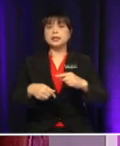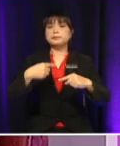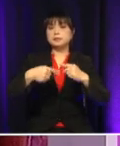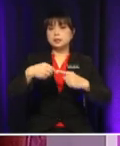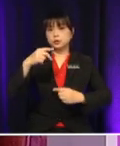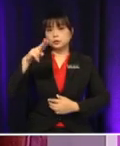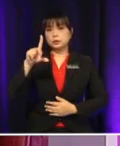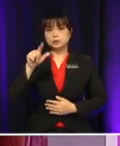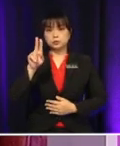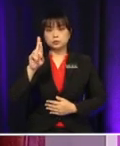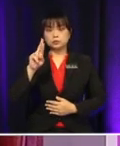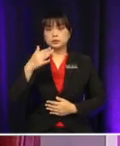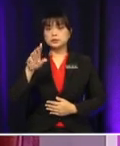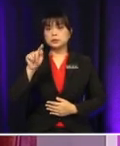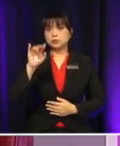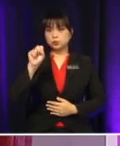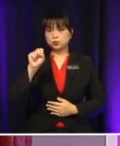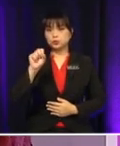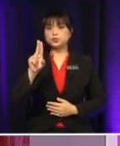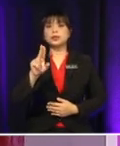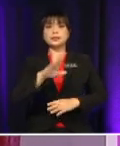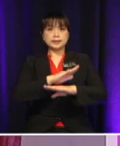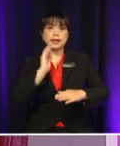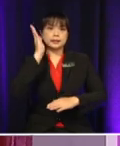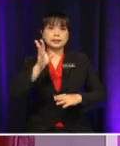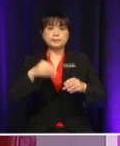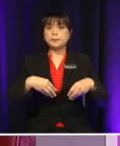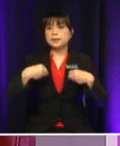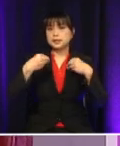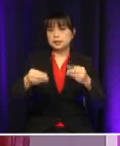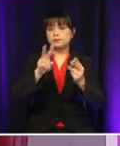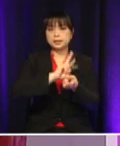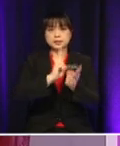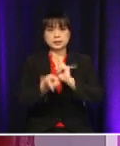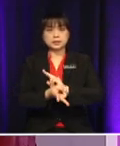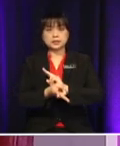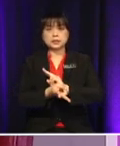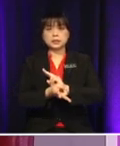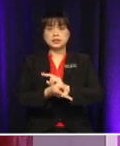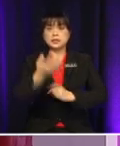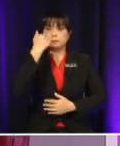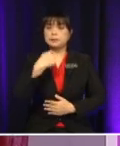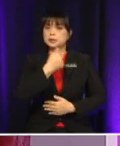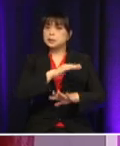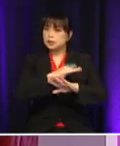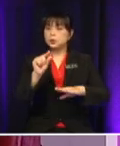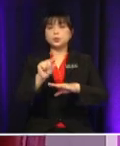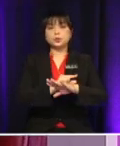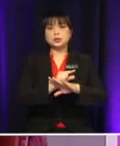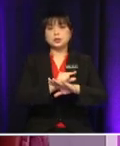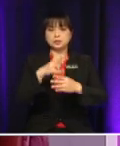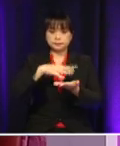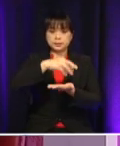wariasi Oray mungkin pikatannya Eh kenapa kita biji benih saja karena